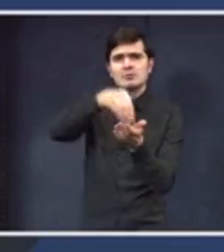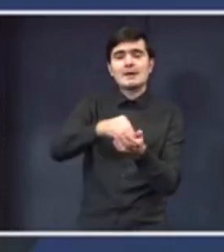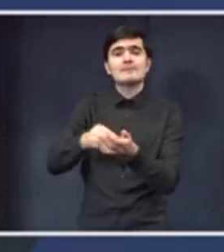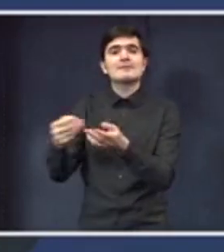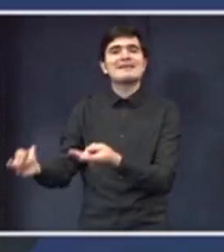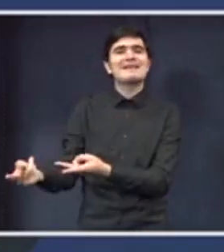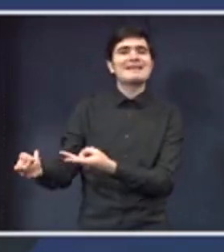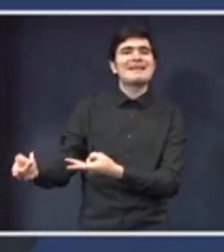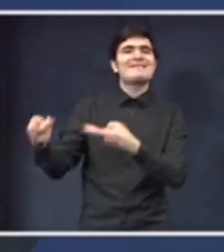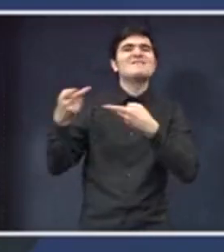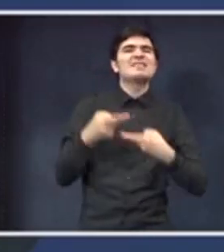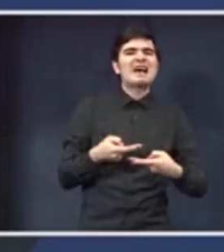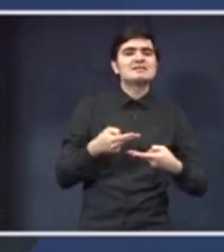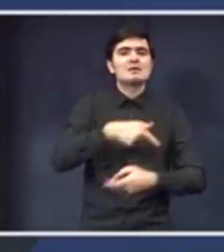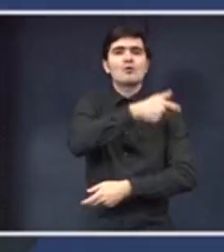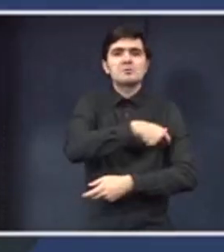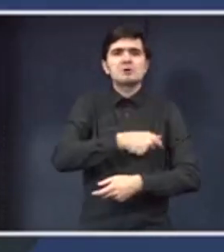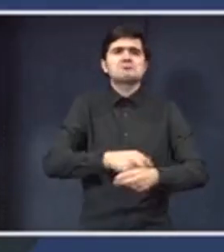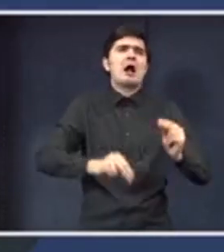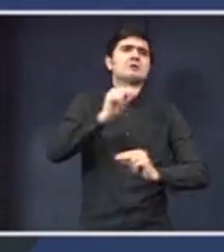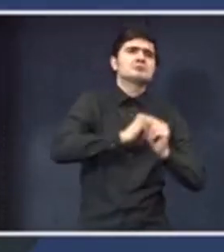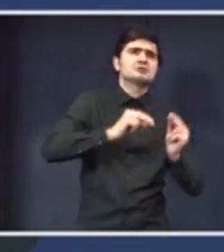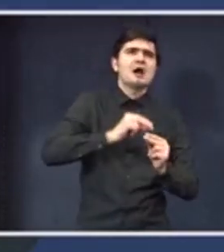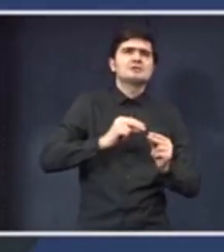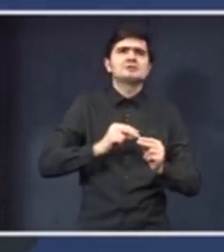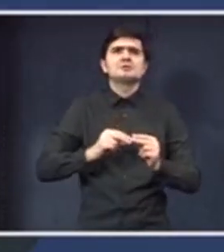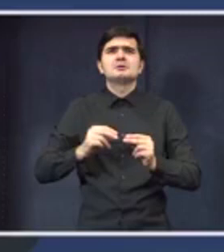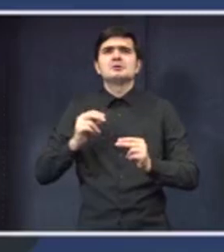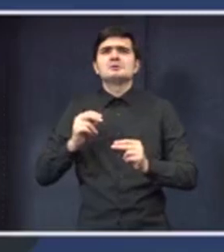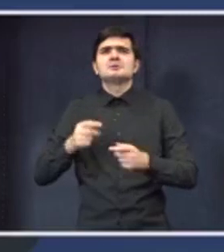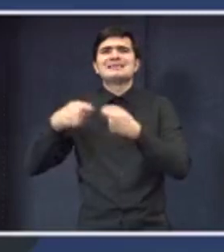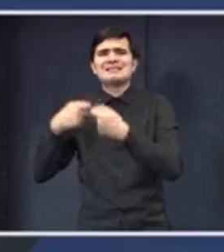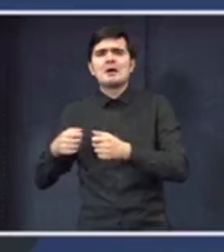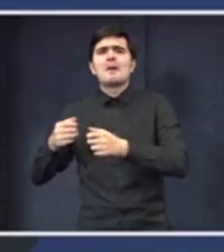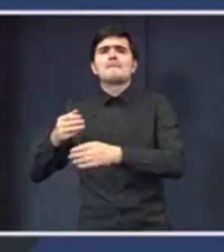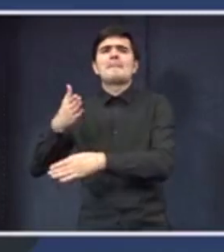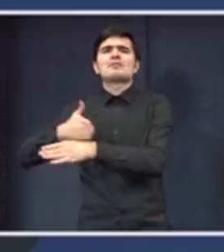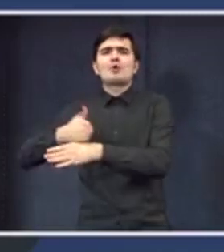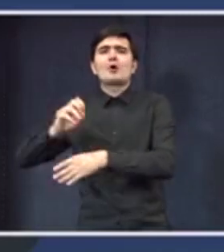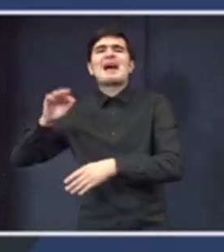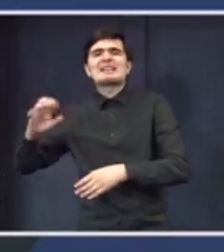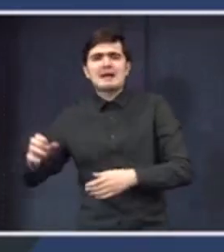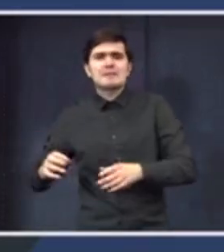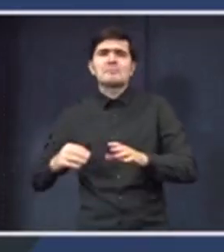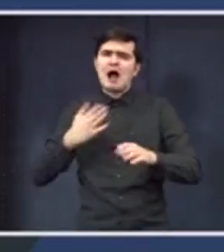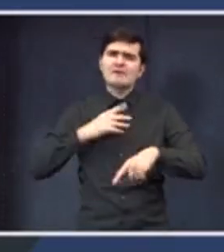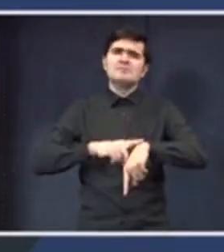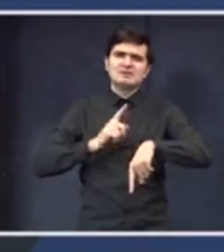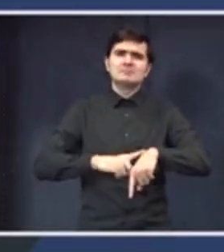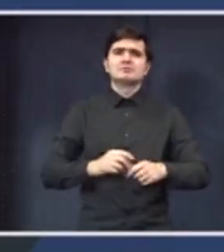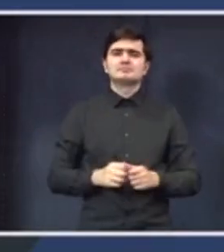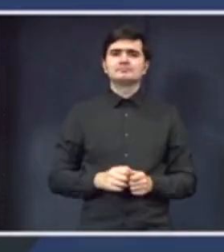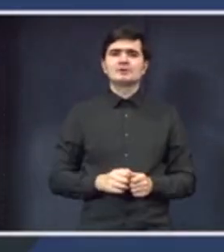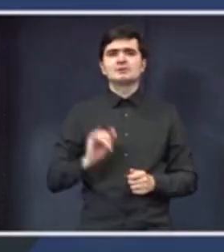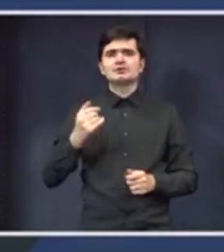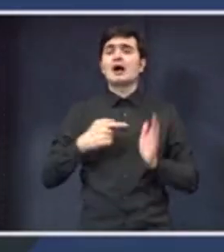nu ca membrii, și asociații și patronate, vom avea discuții cu ei. Avem timp să pregătim redeschiderea și am arătat clar